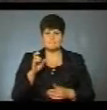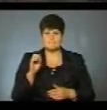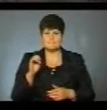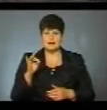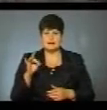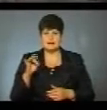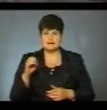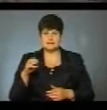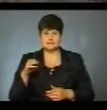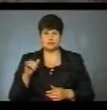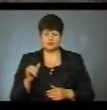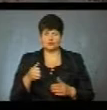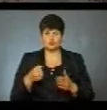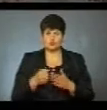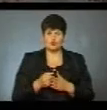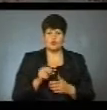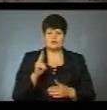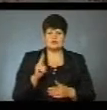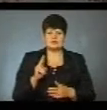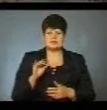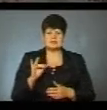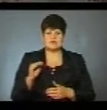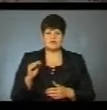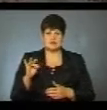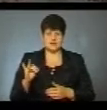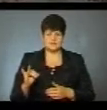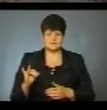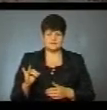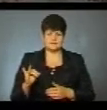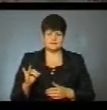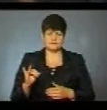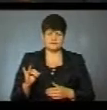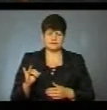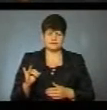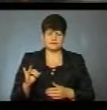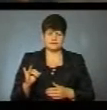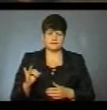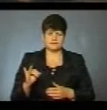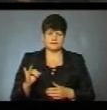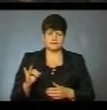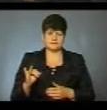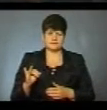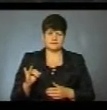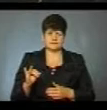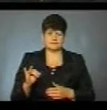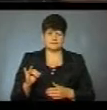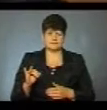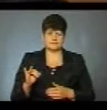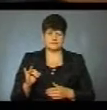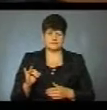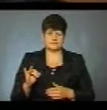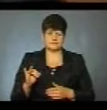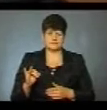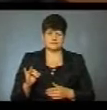до цифри. Запишіть, будь ласка, назву. Від бересту до цифри.